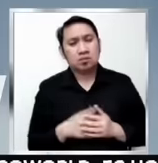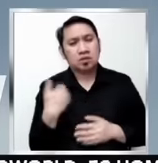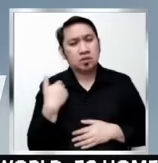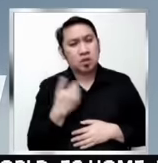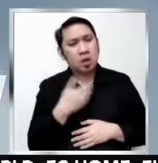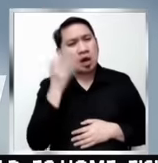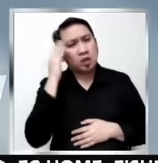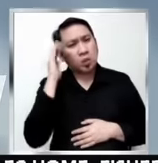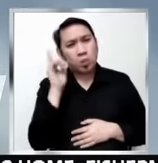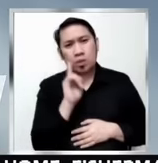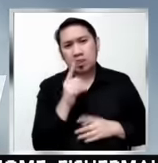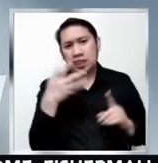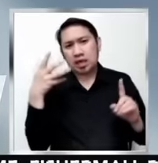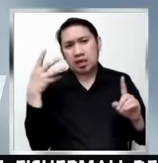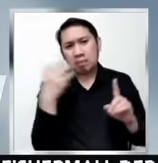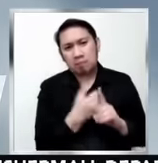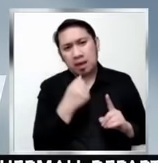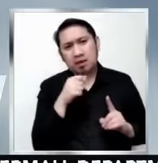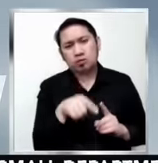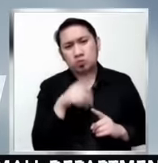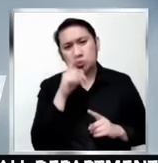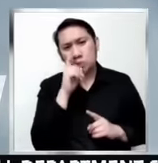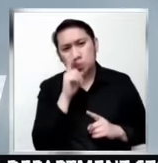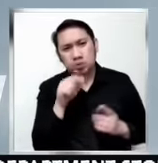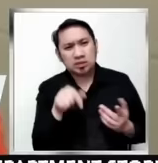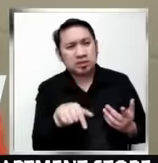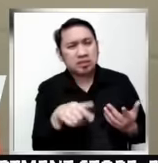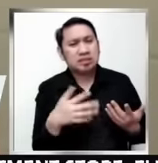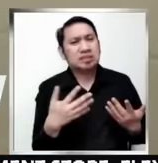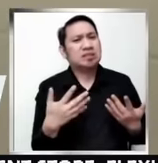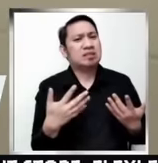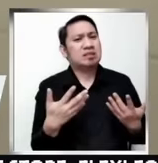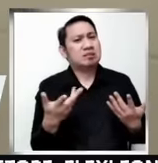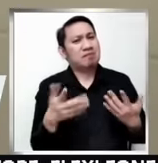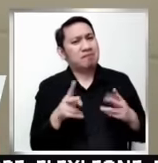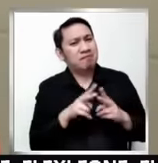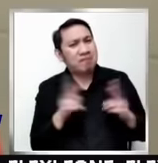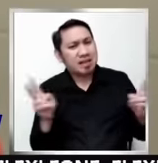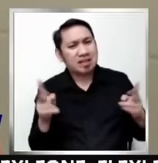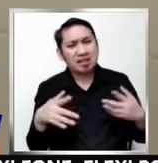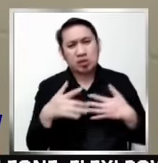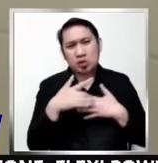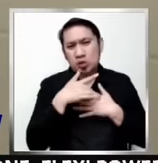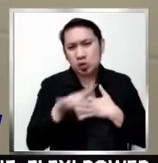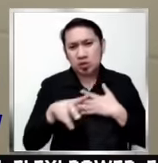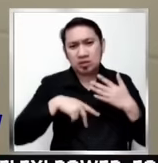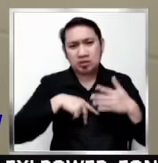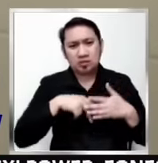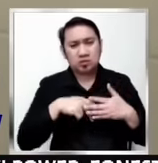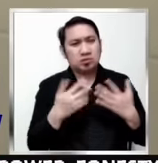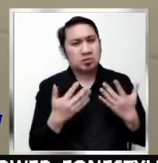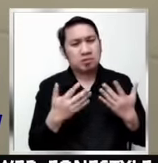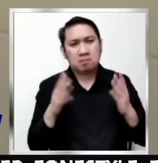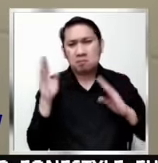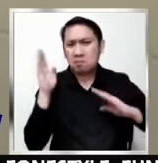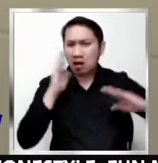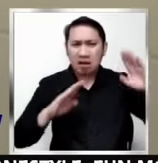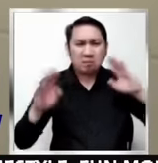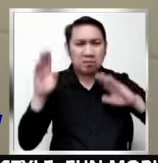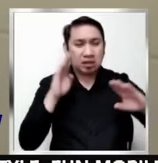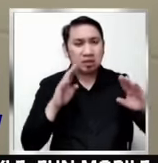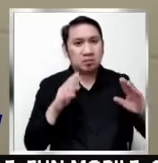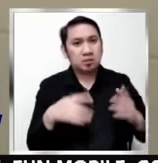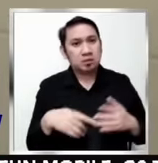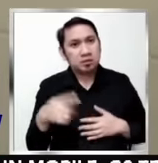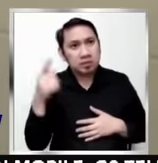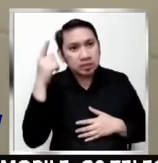mga ganyang edad, ano, kung sila po ay maagang nabubuntis. Malaking problema ito at alarming kasi when we think of children,